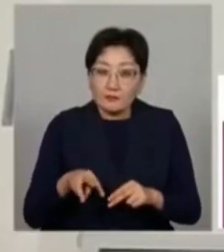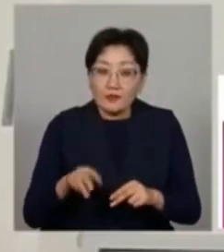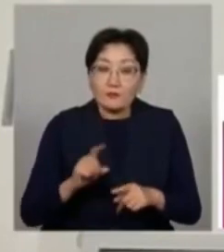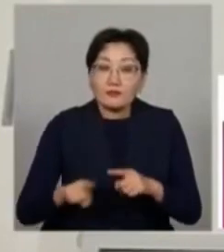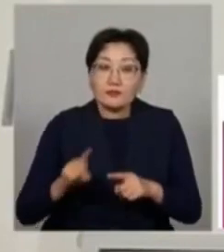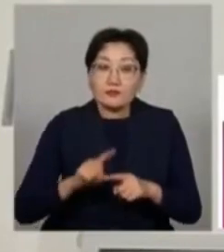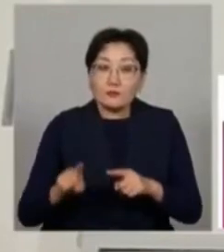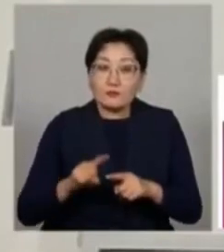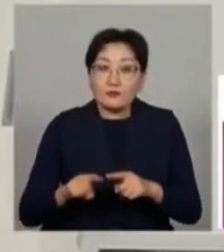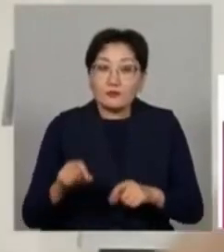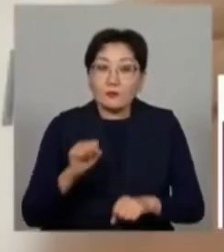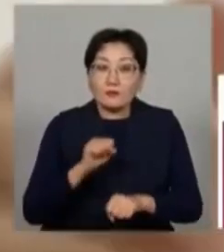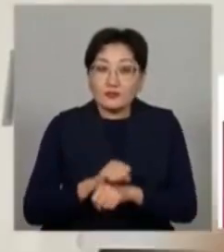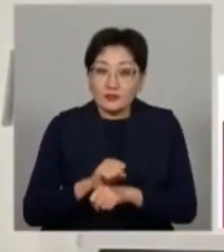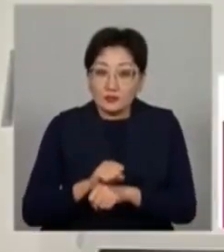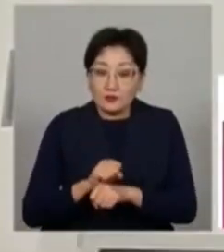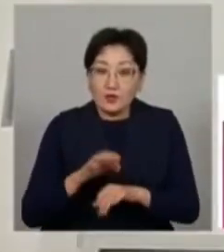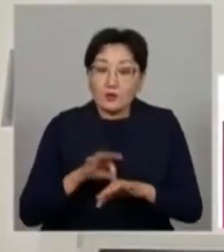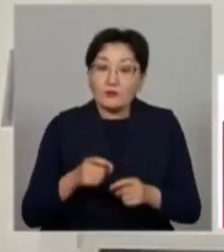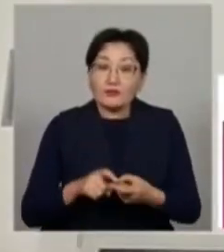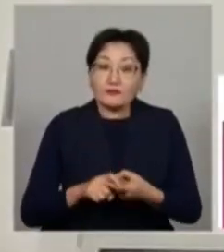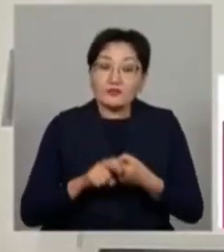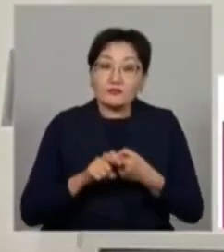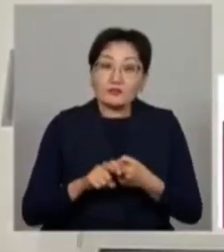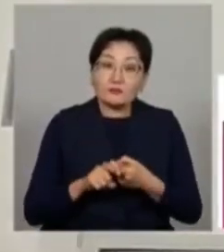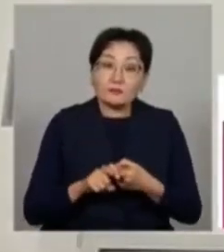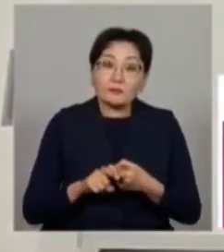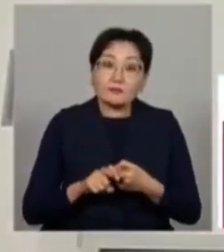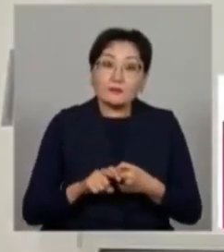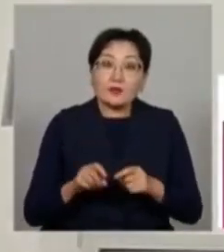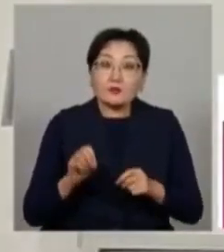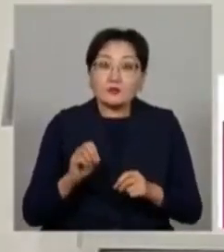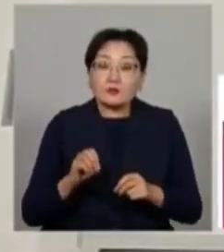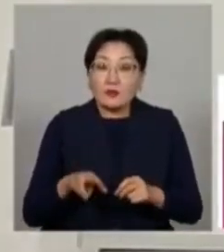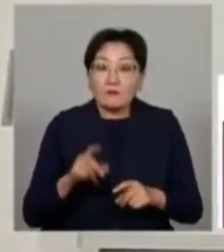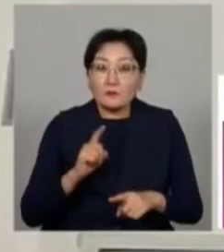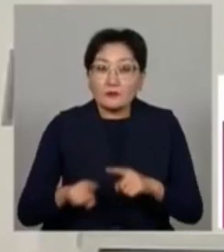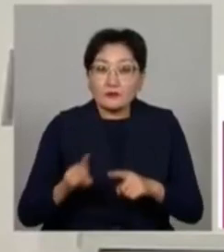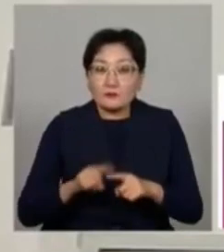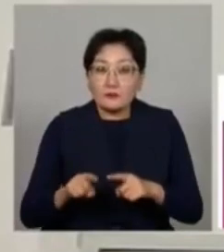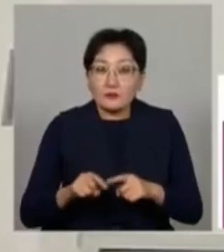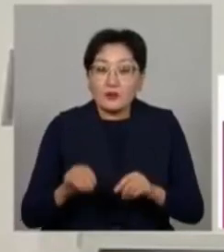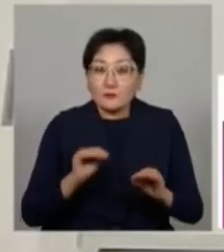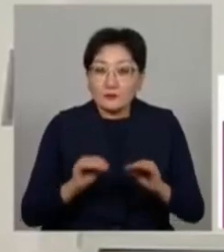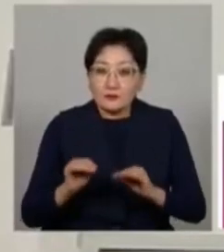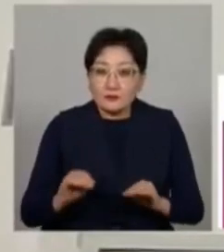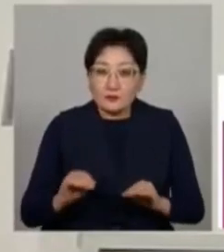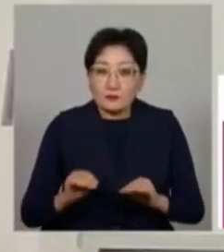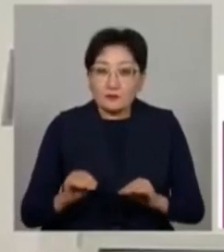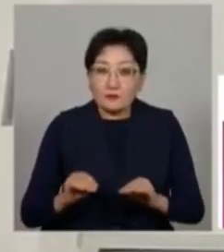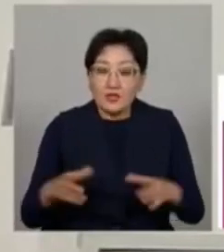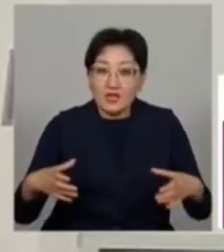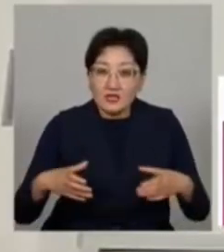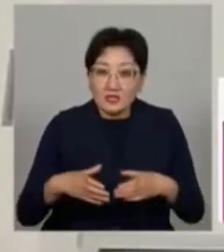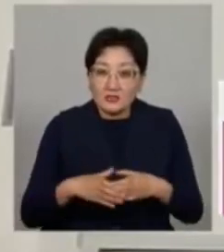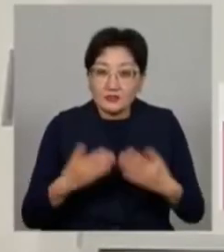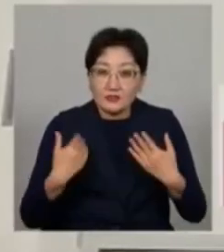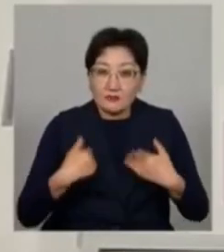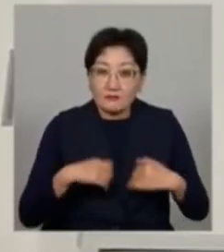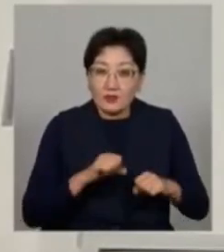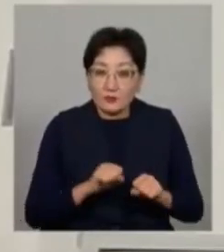быстрее прервется вот цепочка вот этой вот передачи коронавирусной инфекции, и тем быстрее мы сформируем вот так называемый коллективный иммунитет